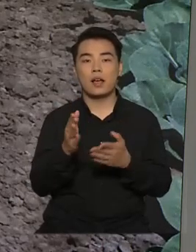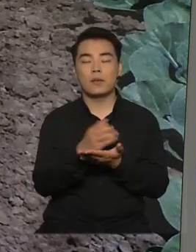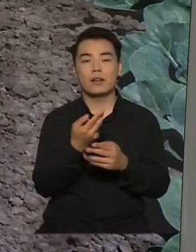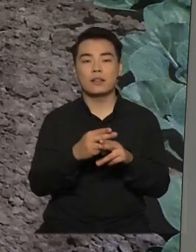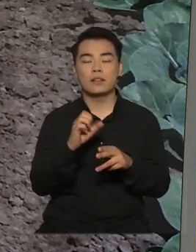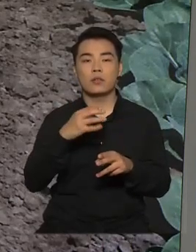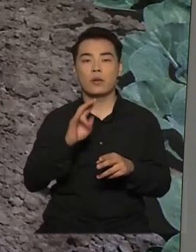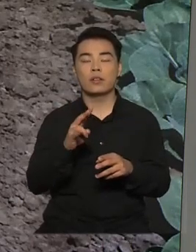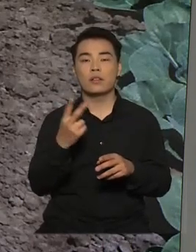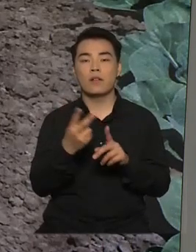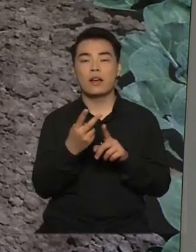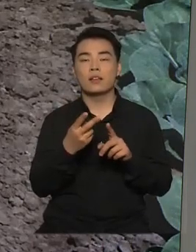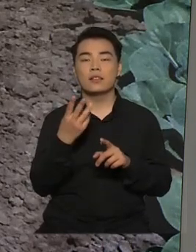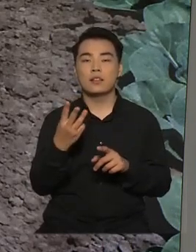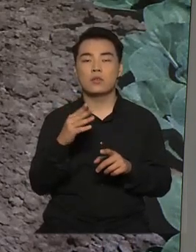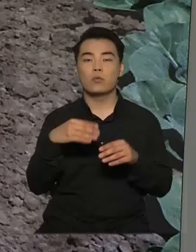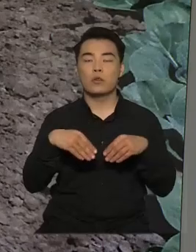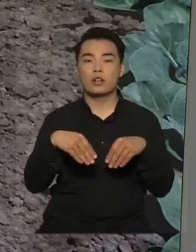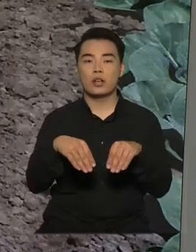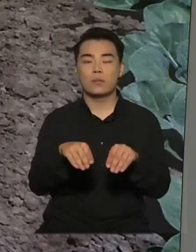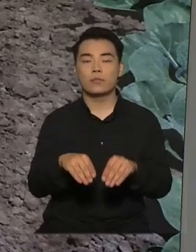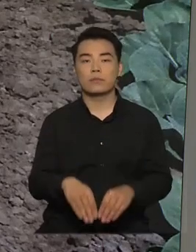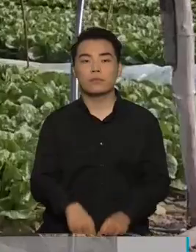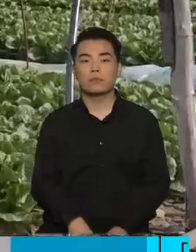сезон 2 или даже 3 урожая.